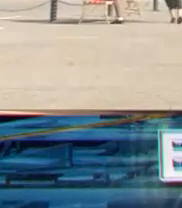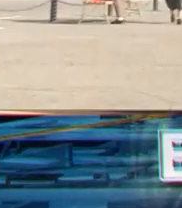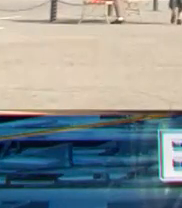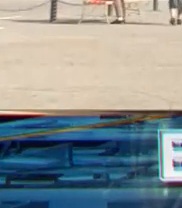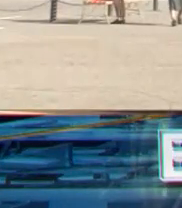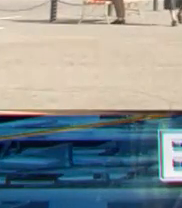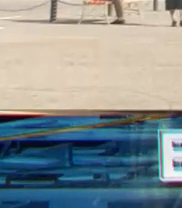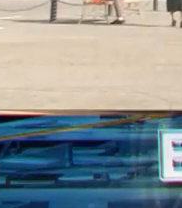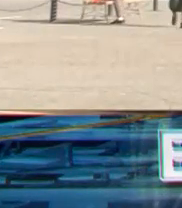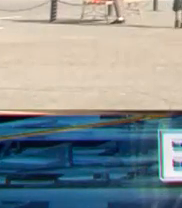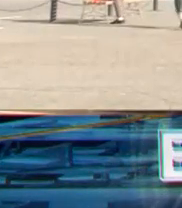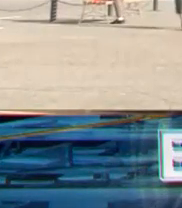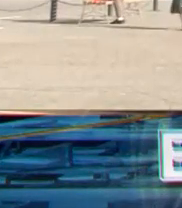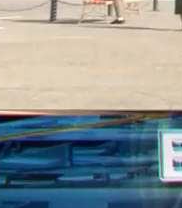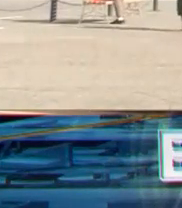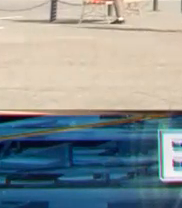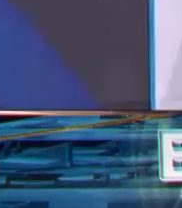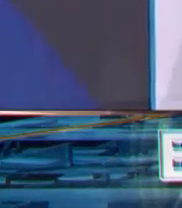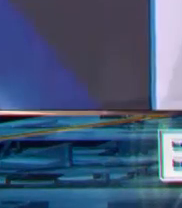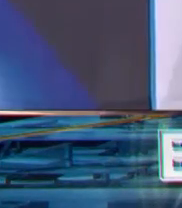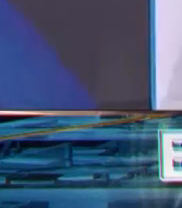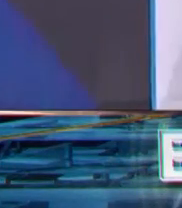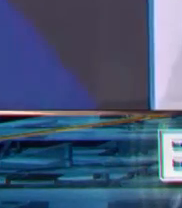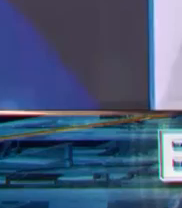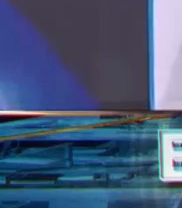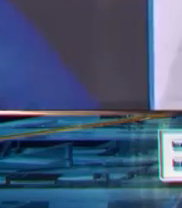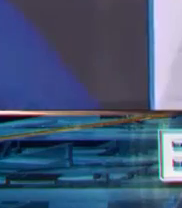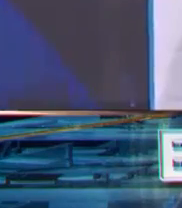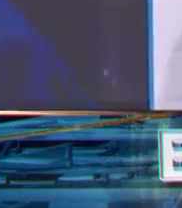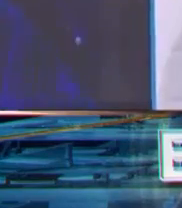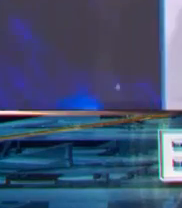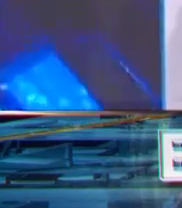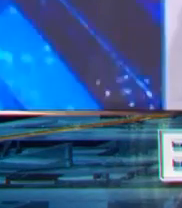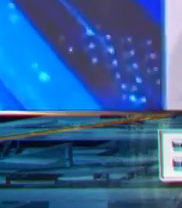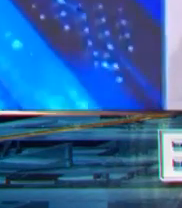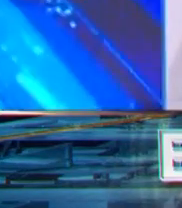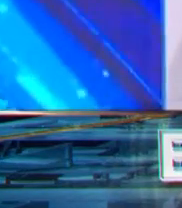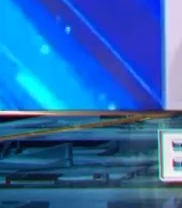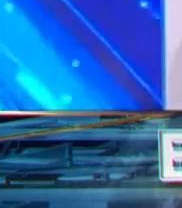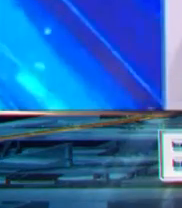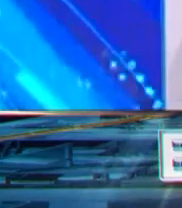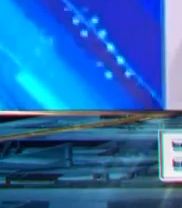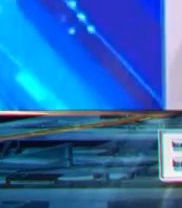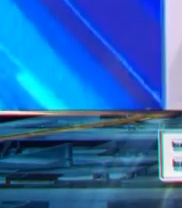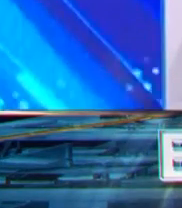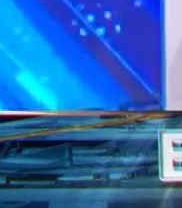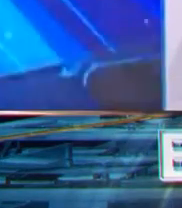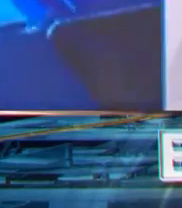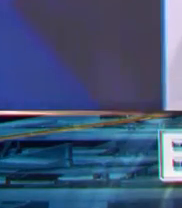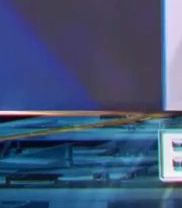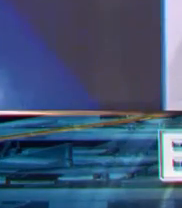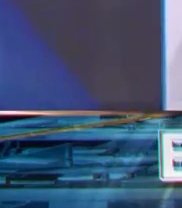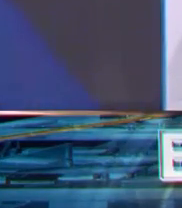жұқтыру қарқыны 15%-ға көбейген. Прирост заболеваемости по республике в течение недели колебался в пределах от 2%